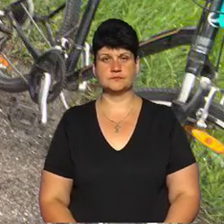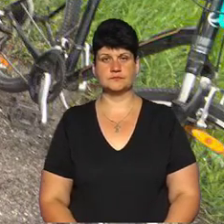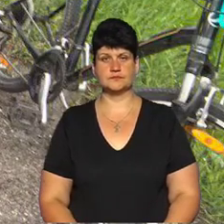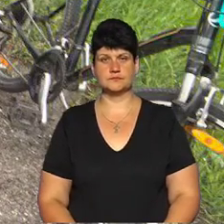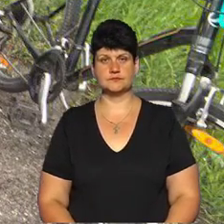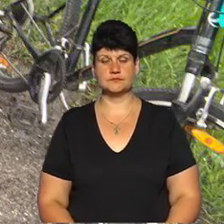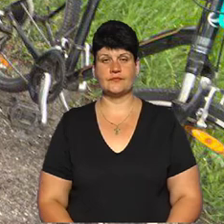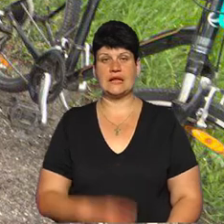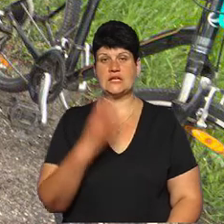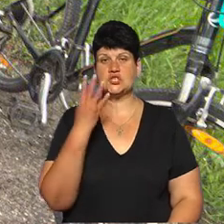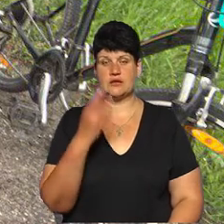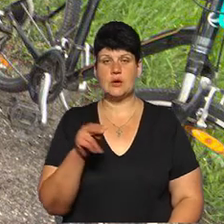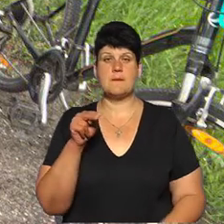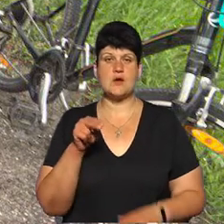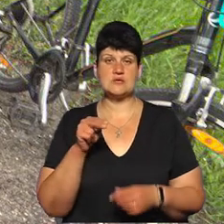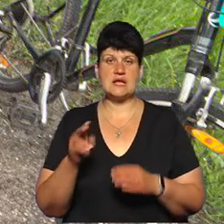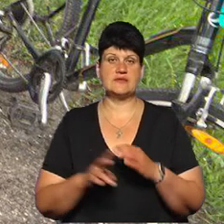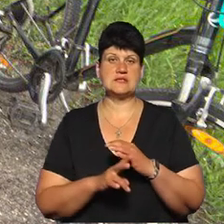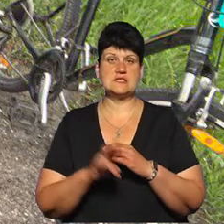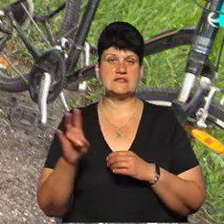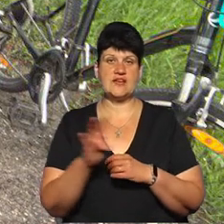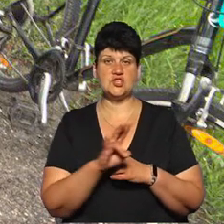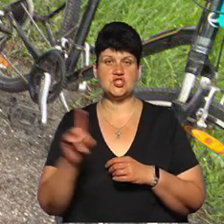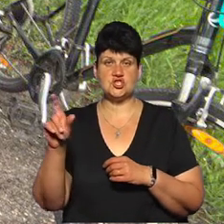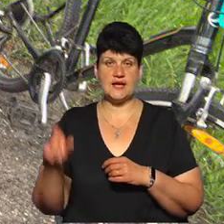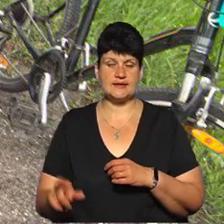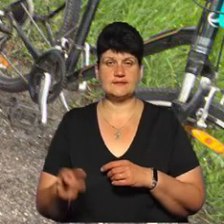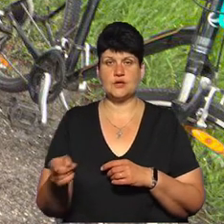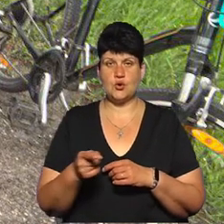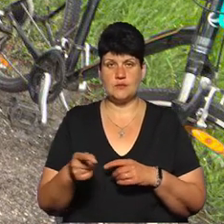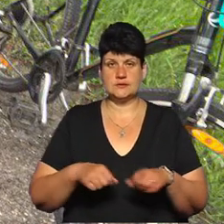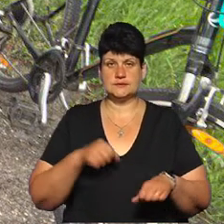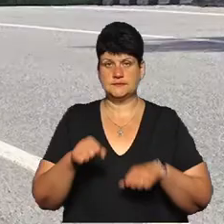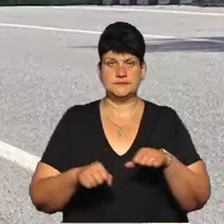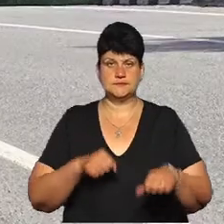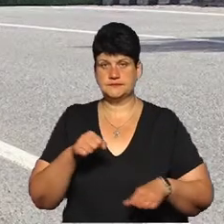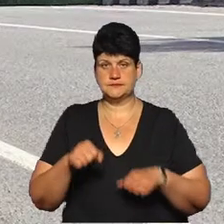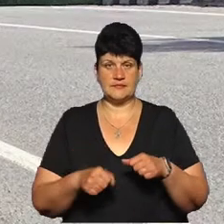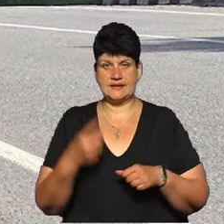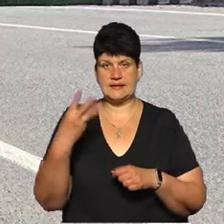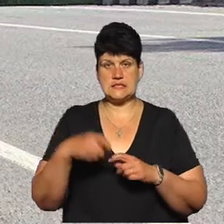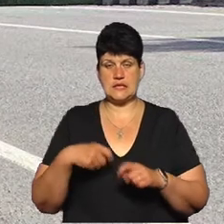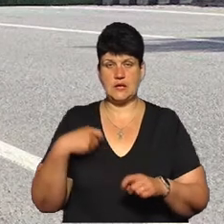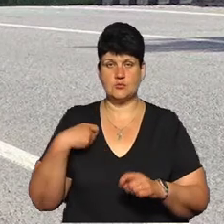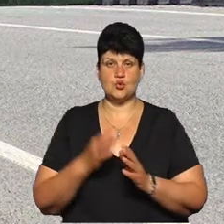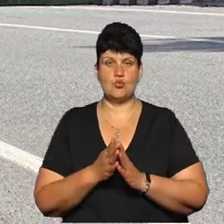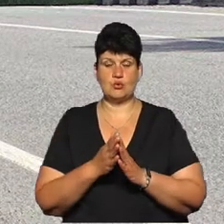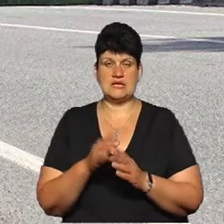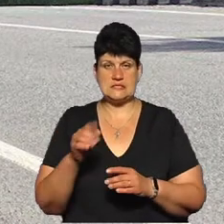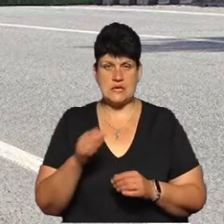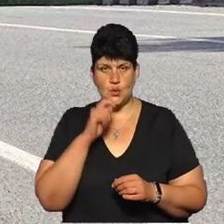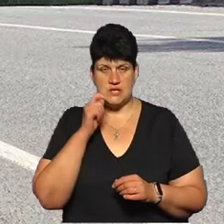Четверо православних священиків з Тернополя проїхали на велосипедах 30 кілометрів, щоб помолитись за українських військових. У